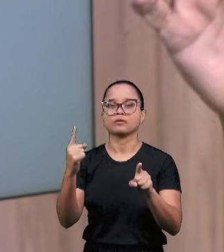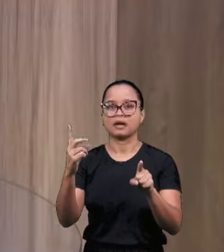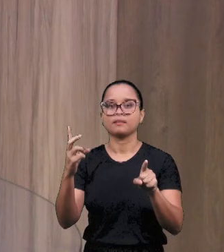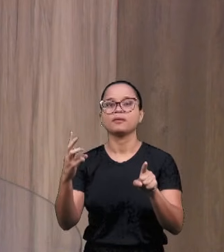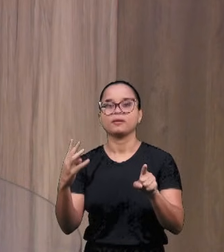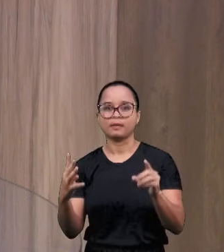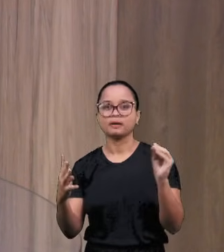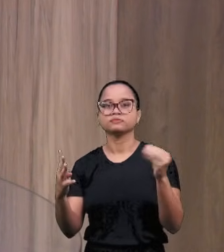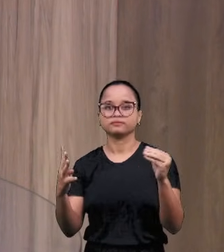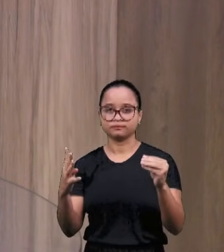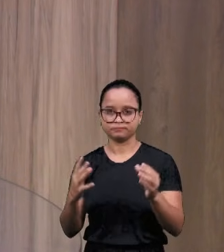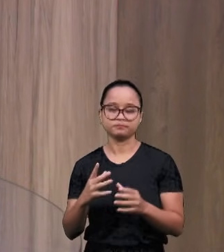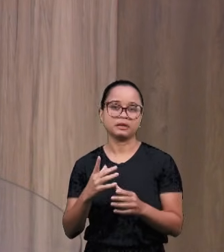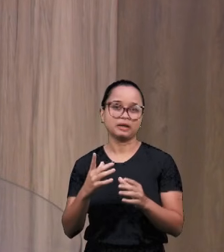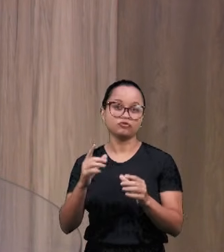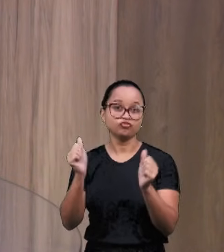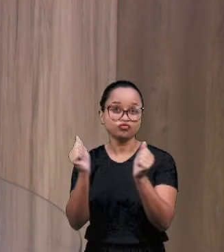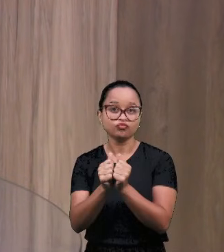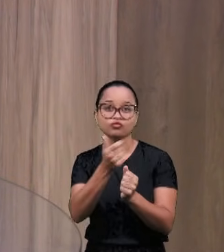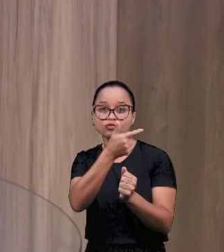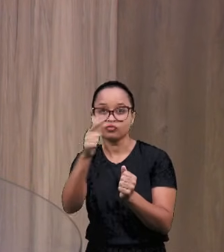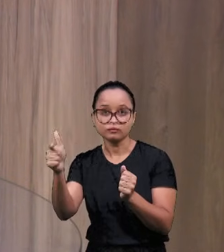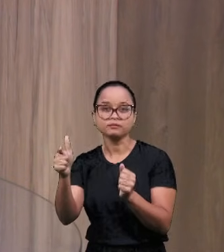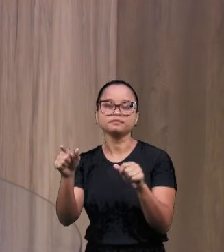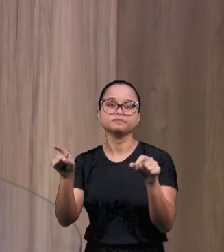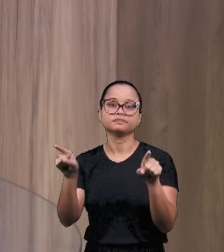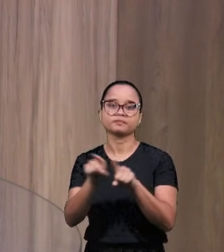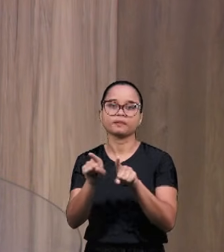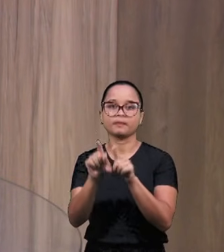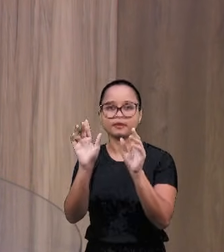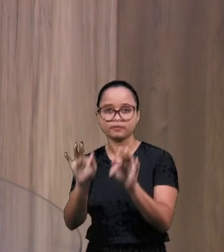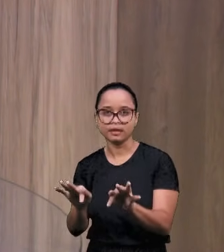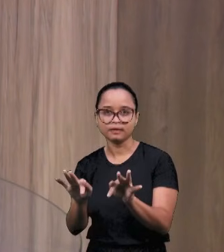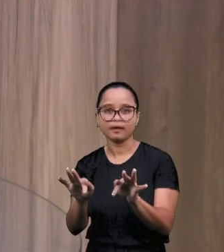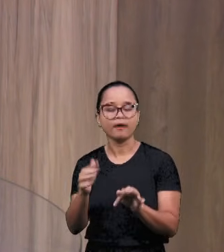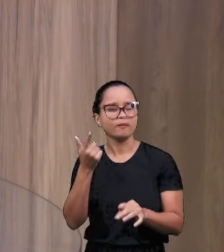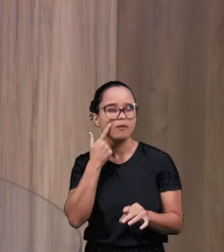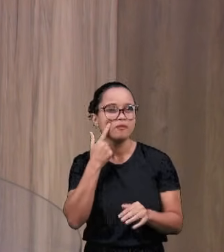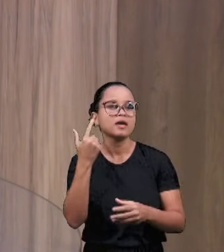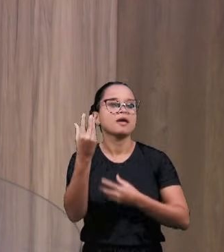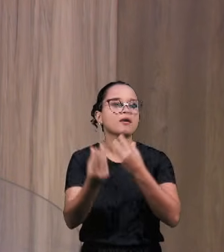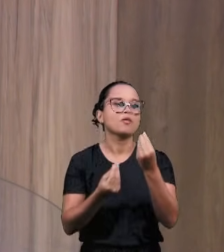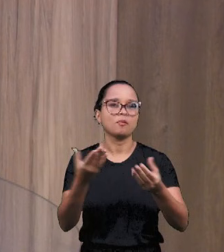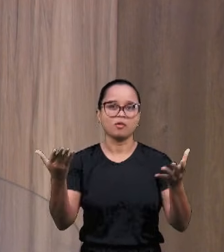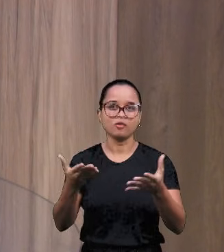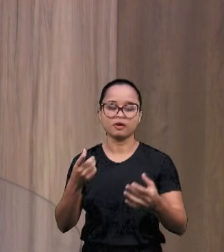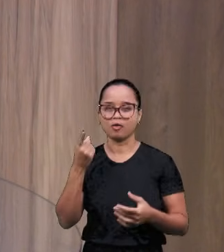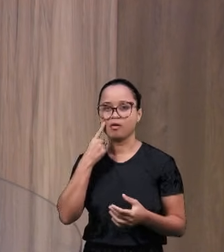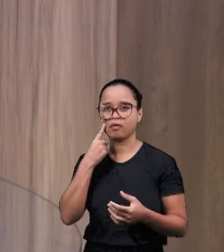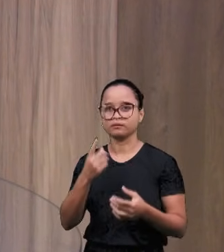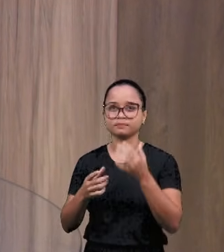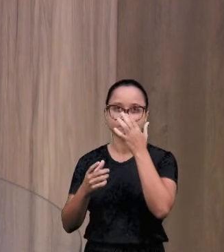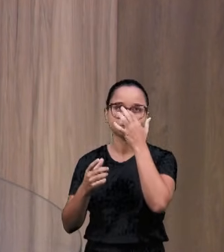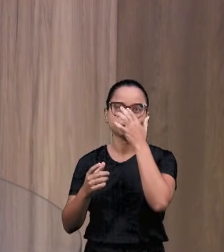les quatre temps, ensemble avec les autres instruments. Nous allons voir comment ça va faire.